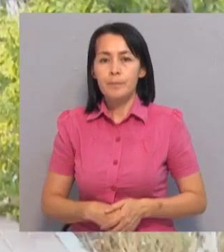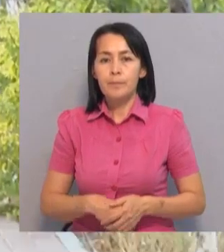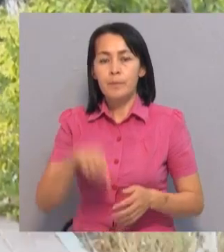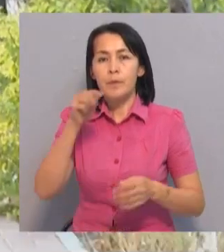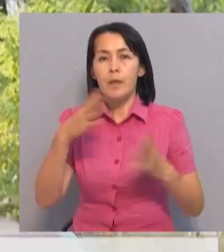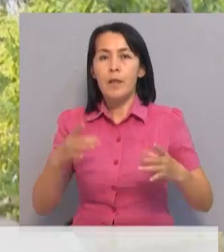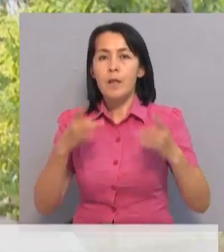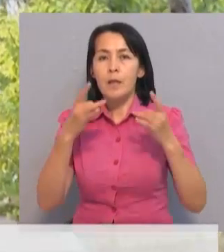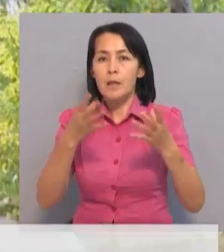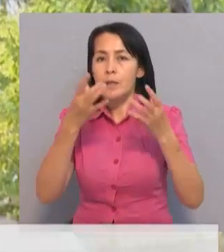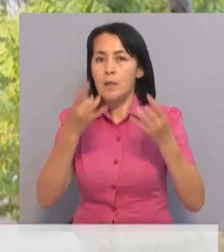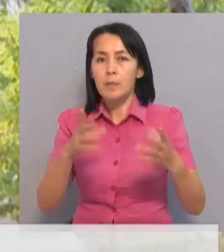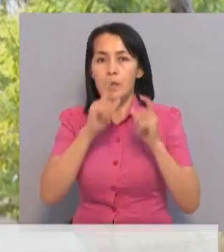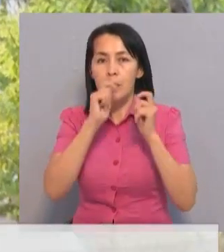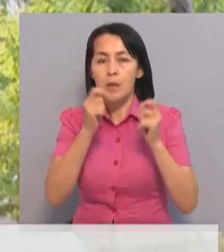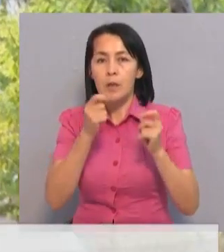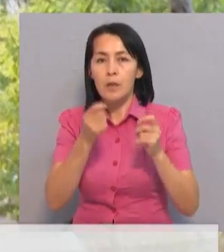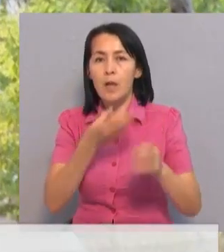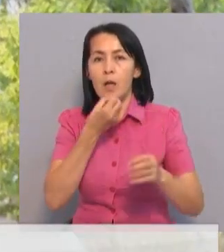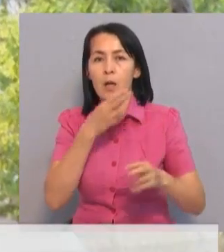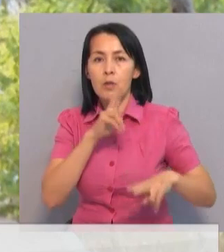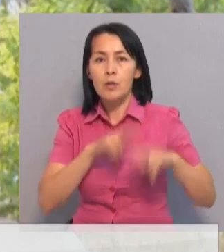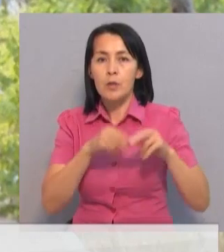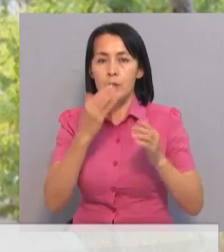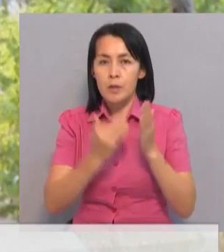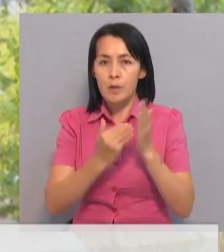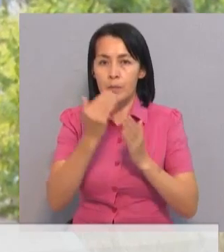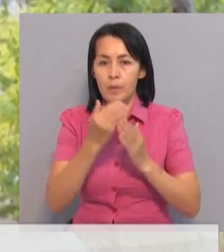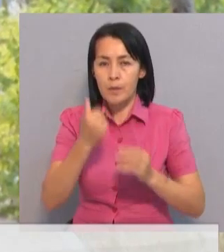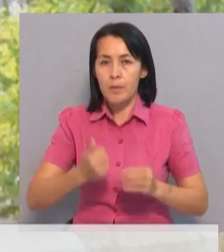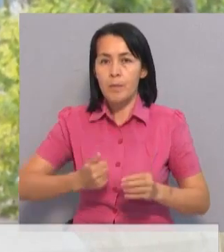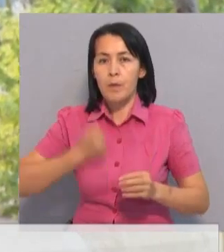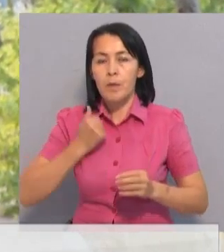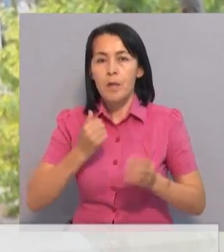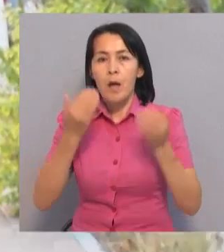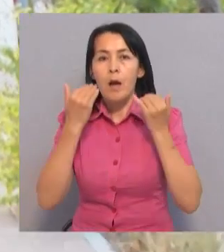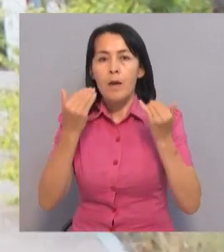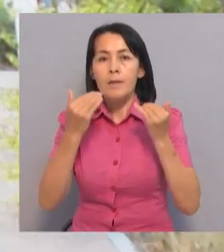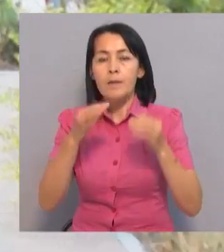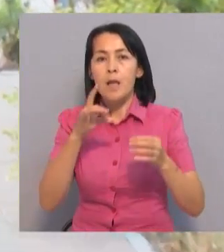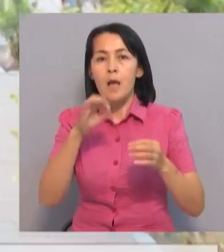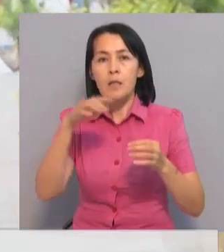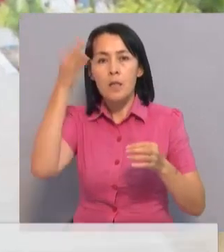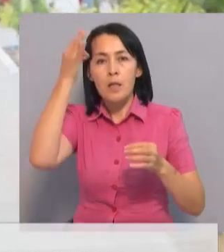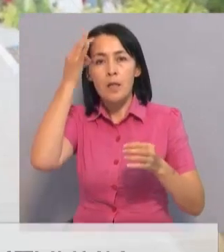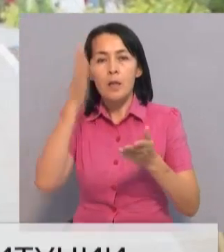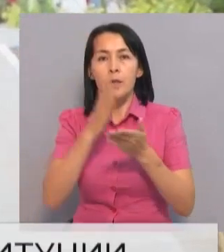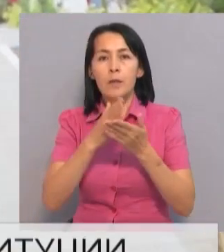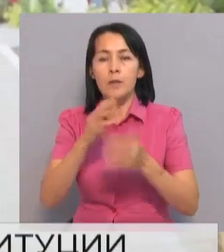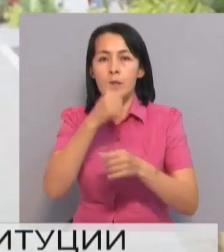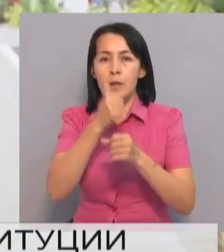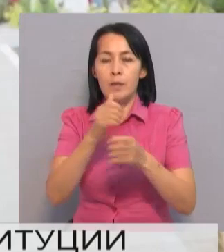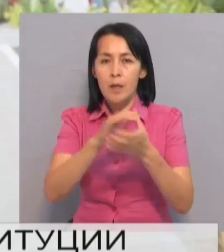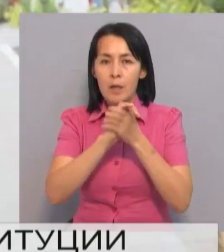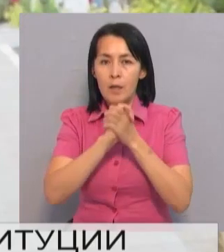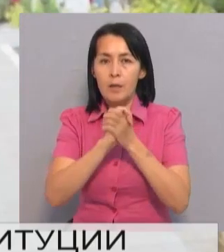Такие концерты не просто дарят хорошее настроение, но и поднимают патриотический дух. В очередной раз напоминают нам о важности